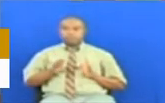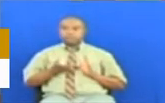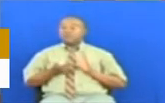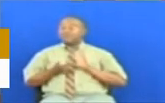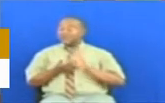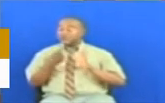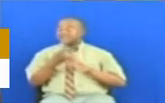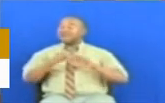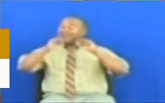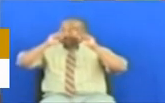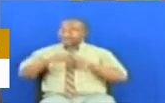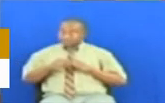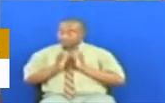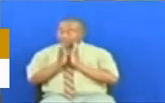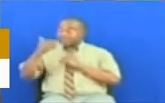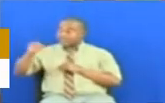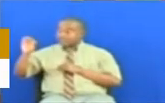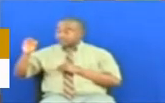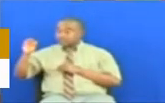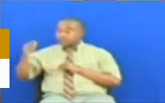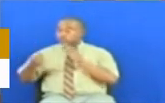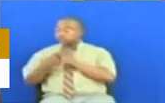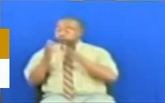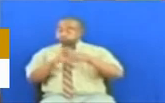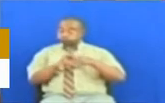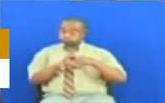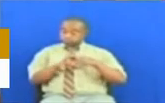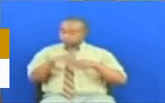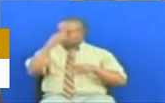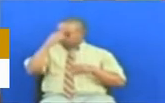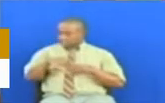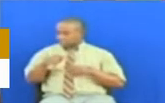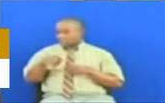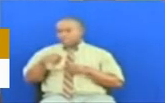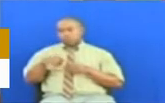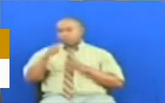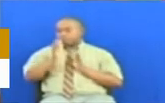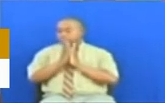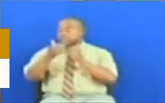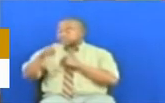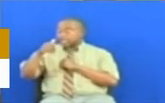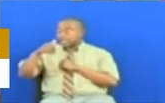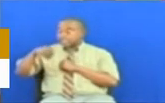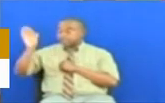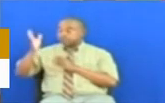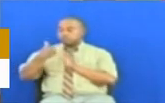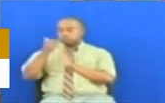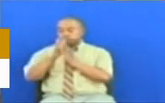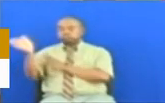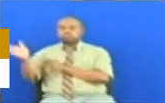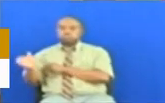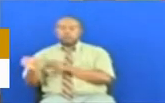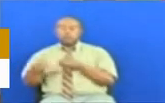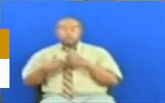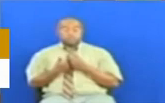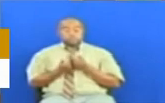tungeliweka hiyo iwe ni lazima tungeliwakimbiza hata hao wawekezaji wenyewe. Kwa hivyo kwa kuwa tayari sheria, muswada wa sheria umeshaiweka